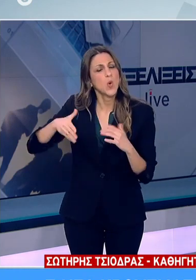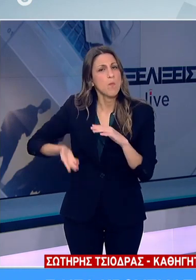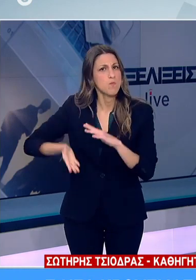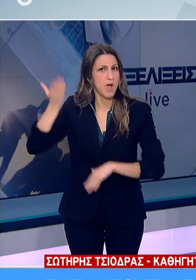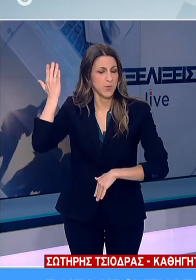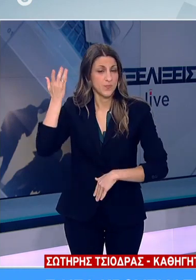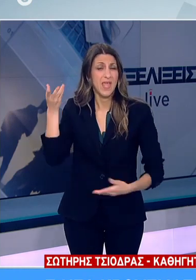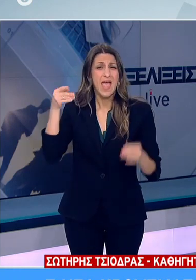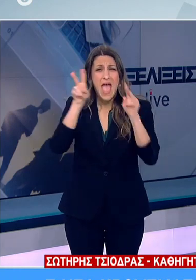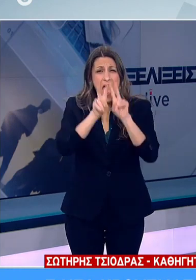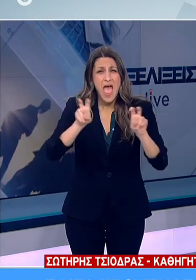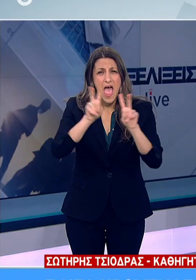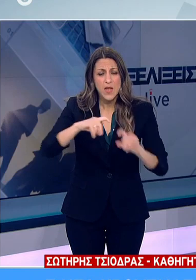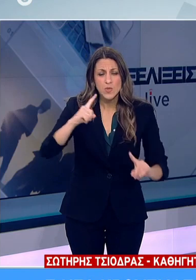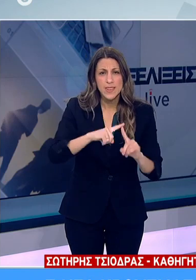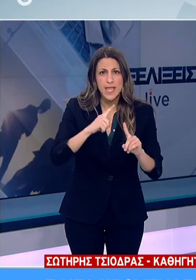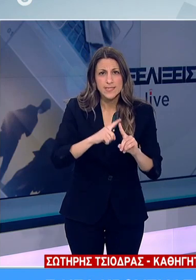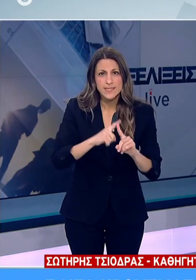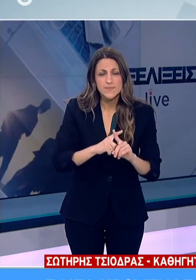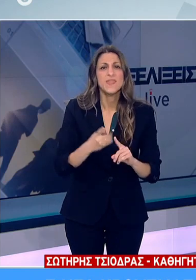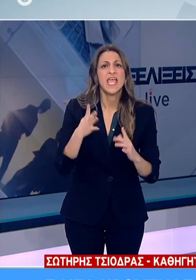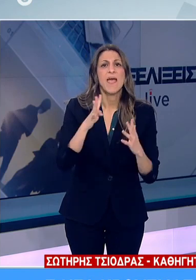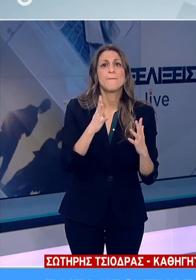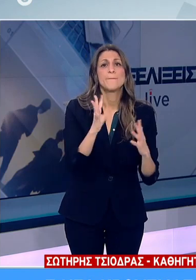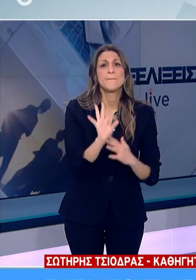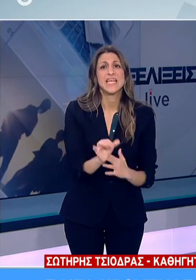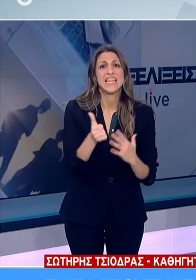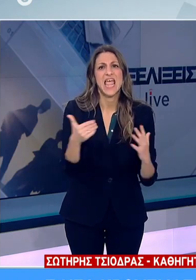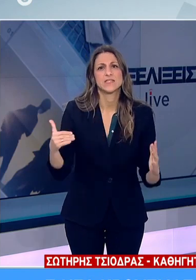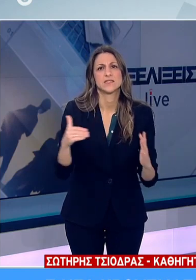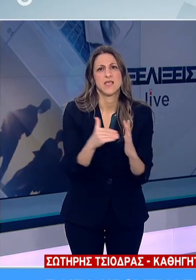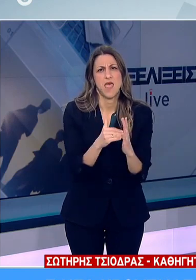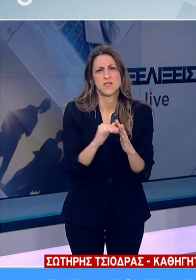Έχουν συνολικά ελεγχθεί 56.944 κλινικά δείγματα.